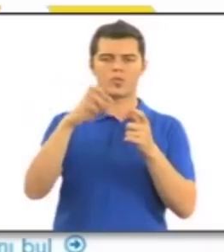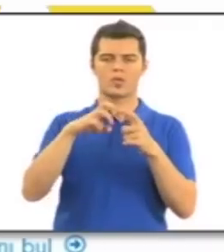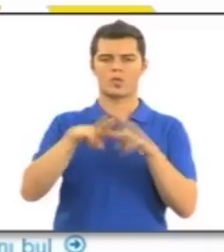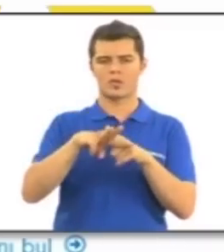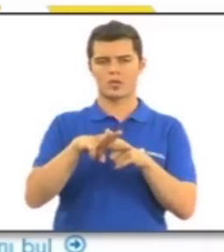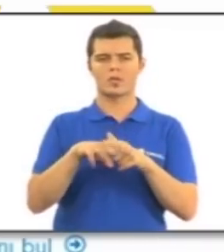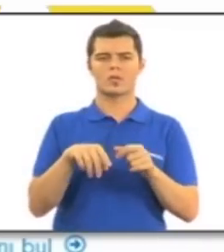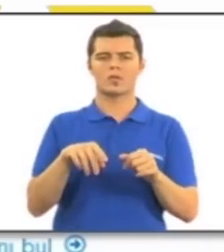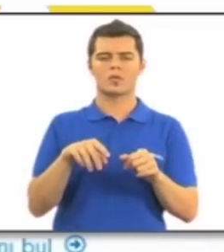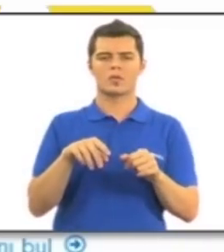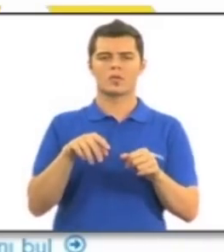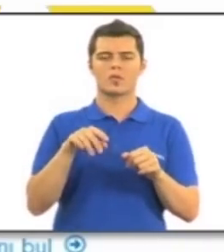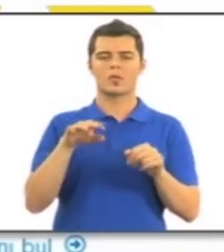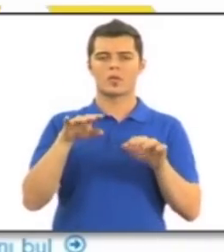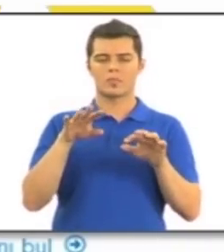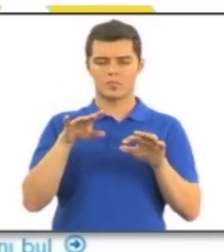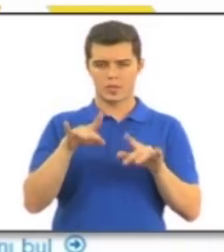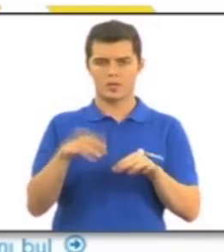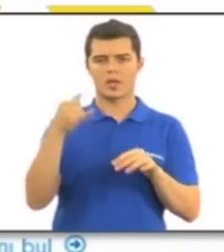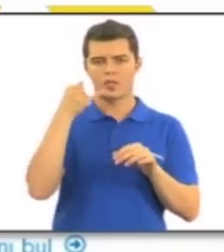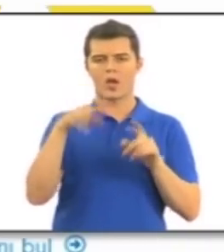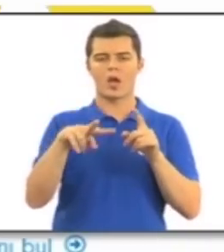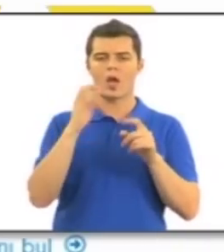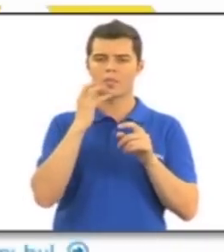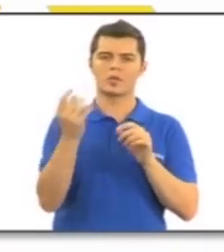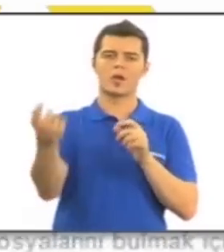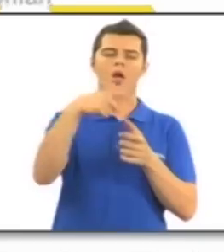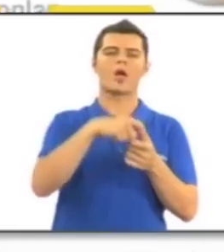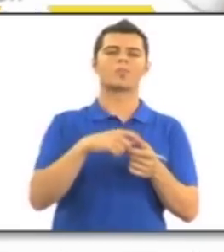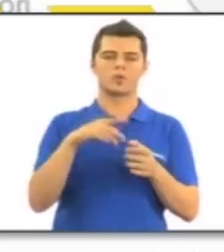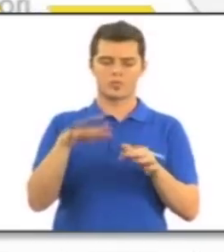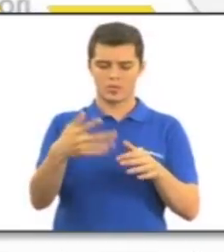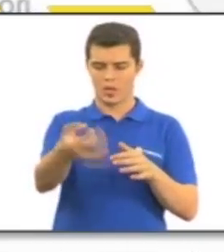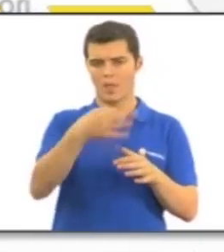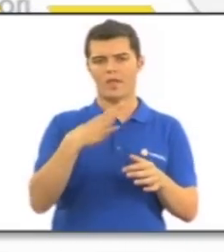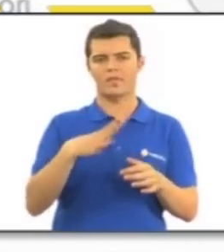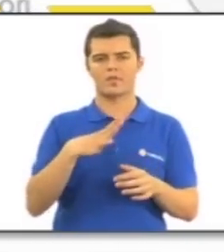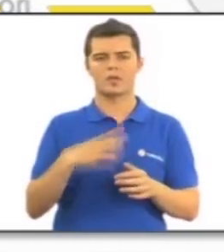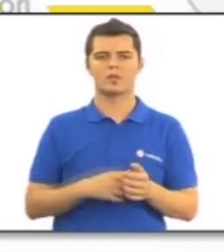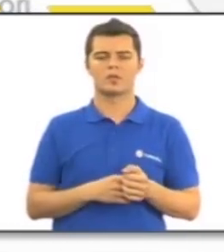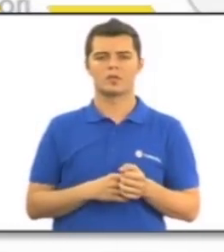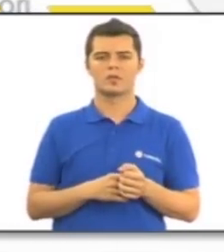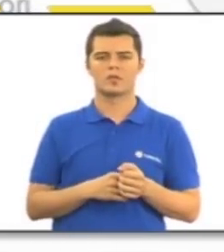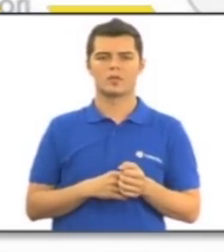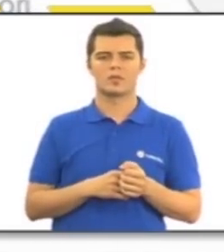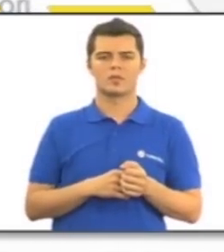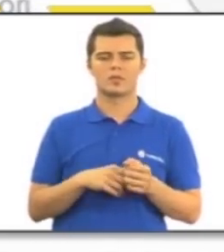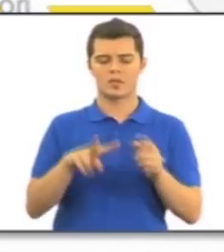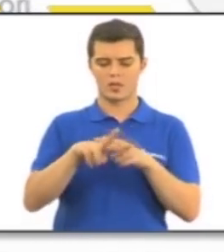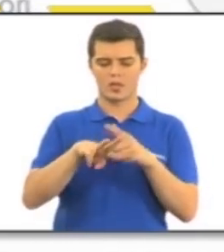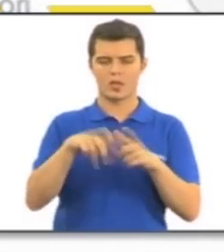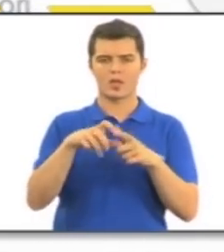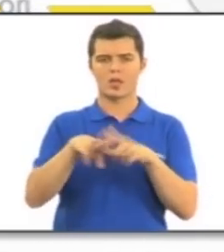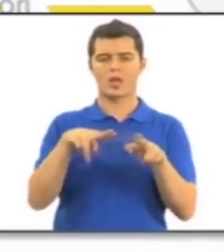henüz iTunes arşivine aktarılmadığını söyleyen bir uyarı gelir. Bu noktada dikkatli olmalısınız. Eğer uygulama yedeklerini